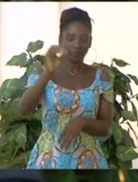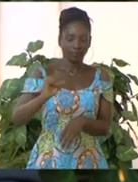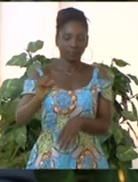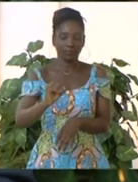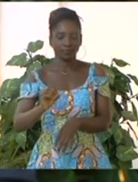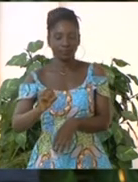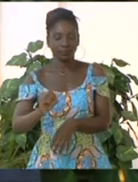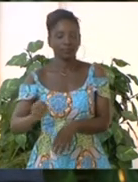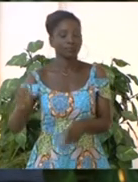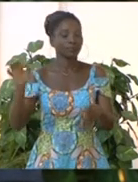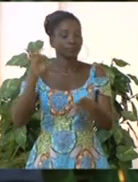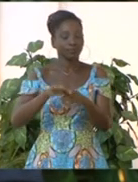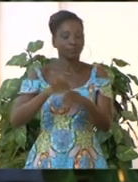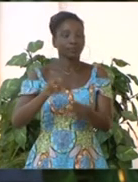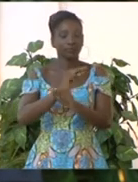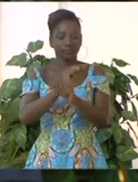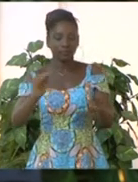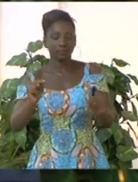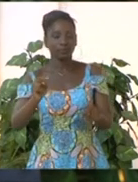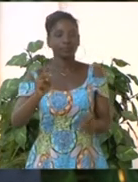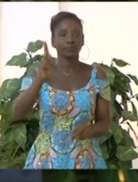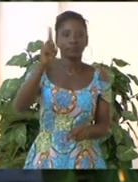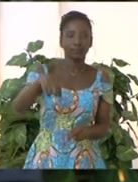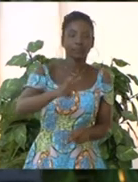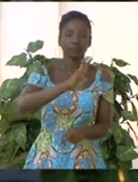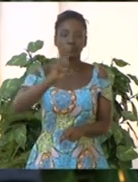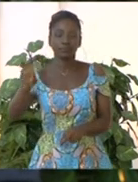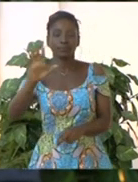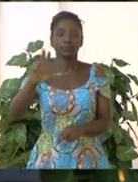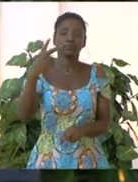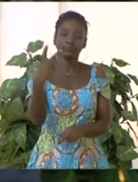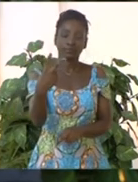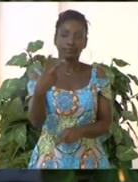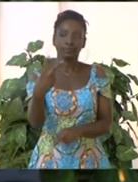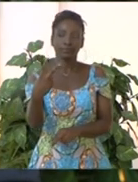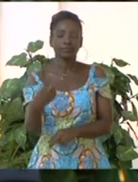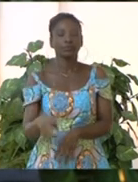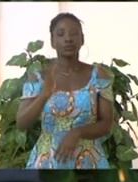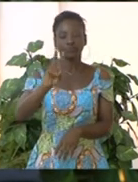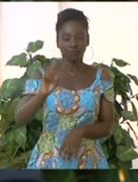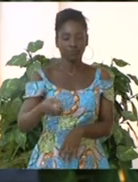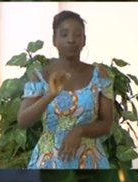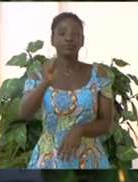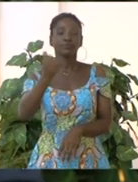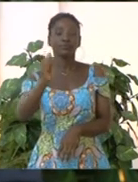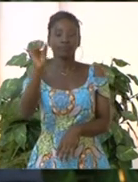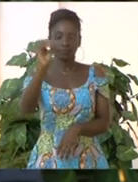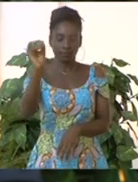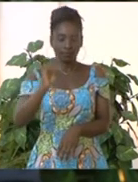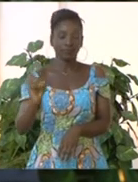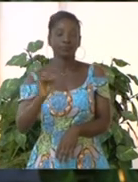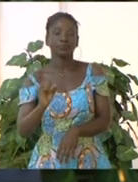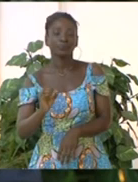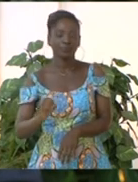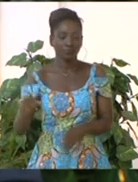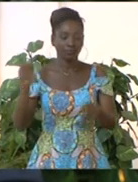d'où le thème nul 1252 soit 2,10 % puis le teint